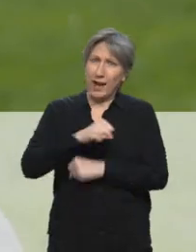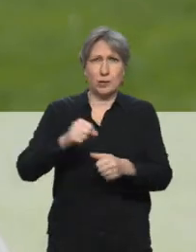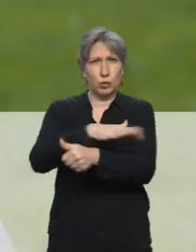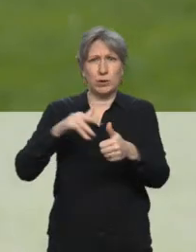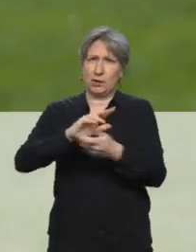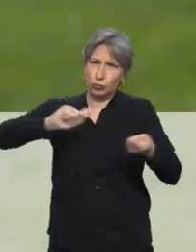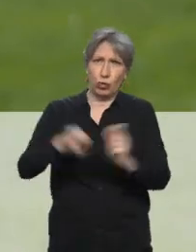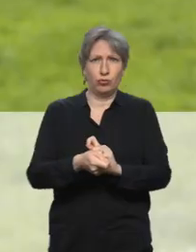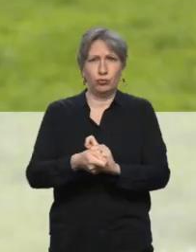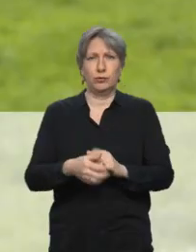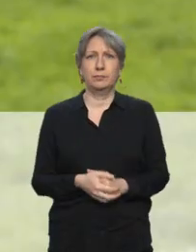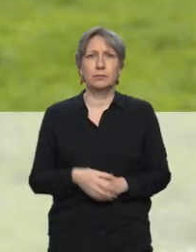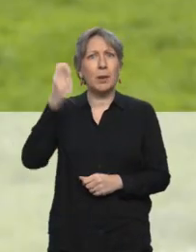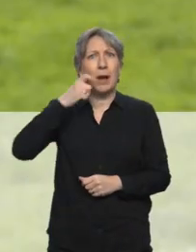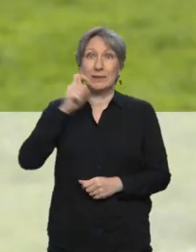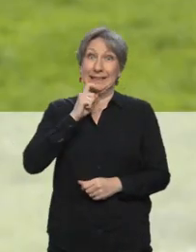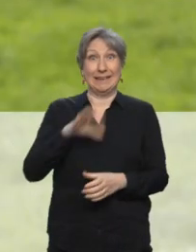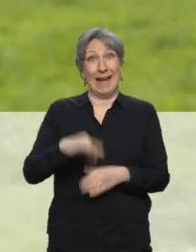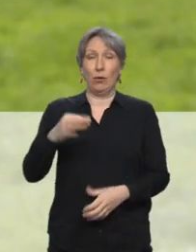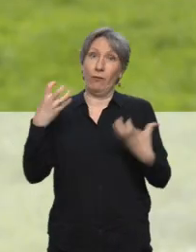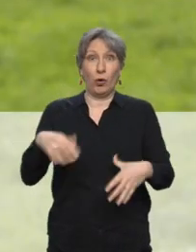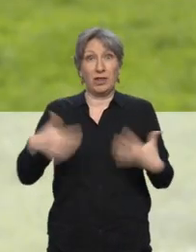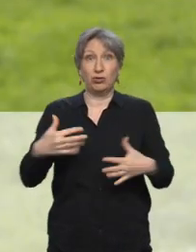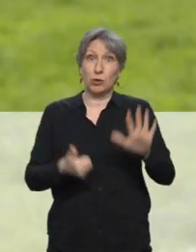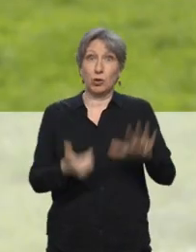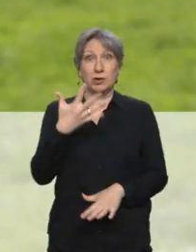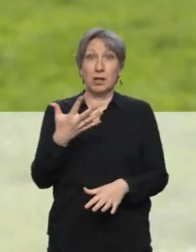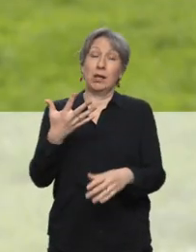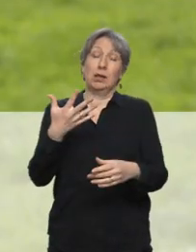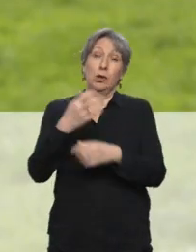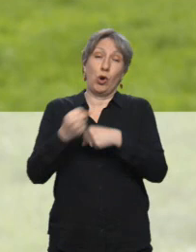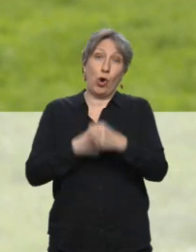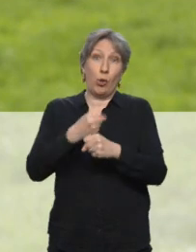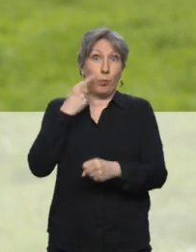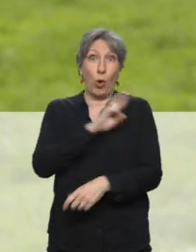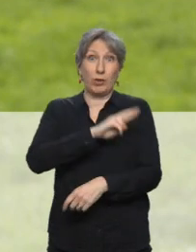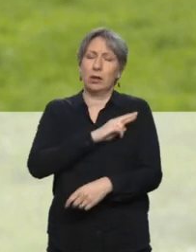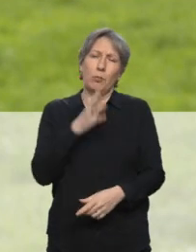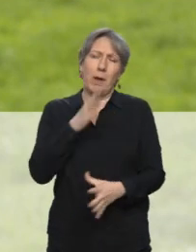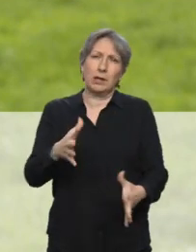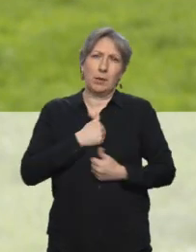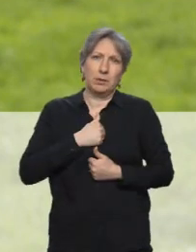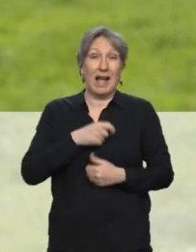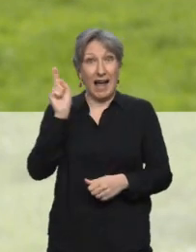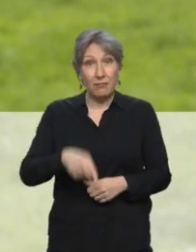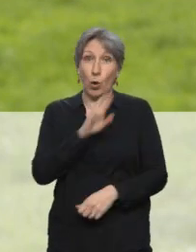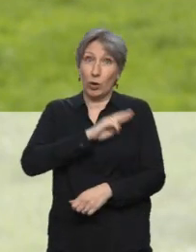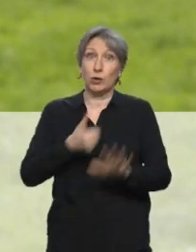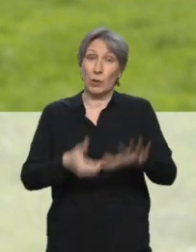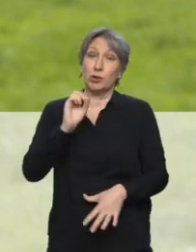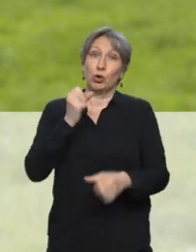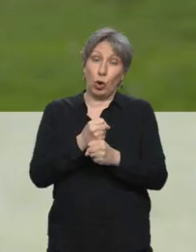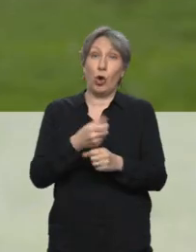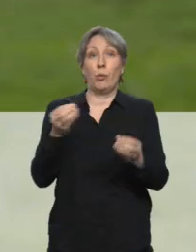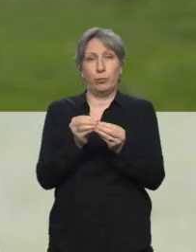la société autrement. Macron n'est pas encore élu qu'il veut mettre la retraite à 65 ans. C'est inacceptable. Il faut la retraite à 60 ans et à